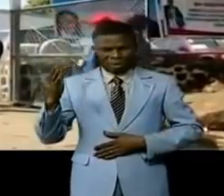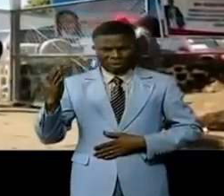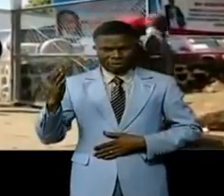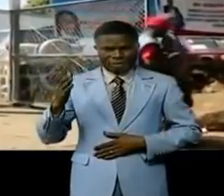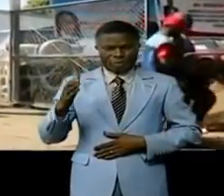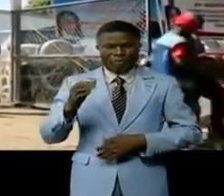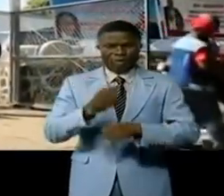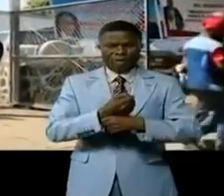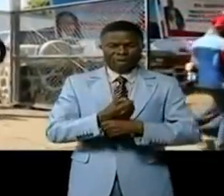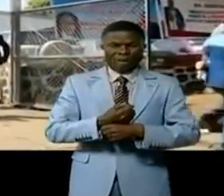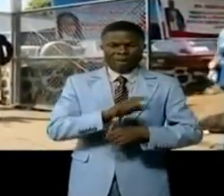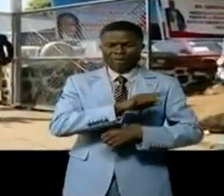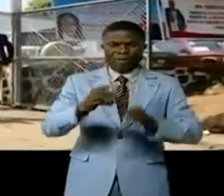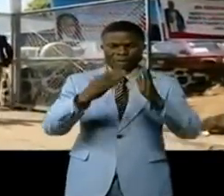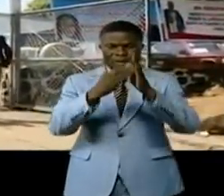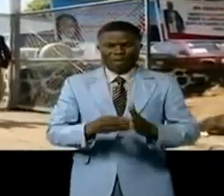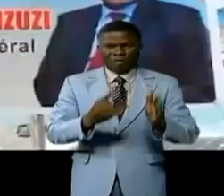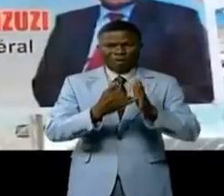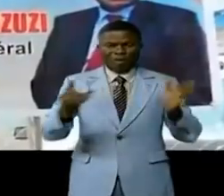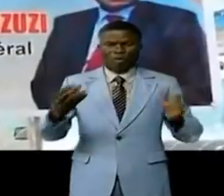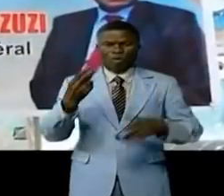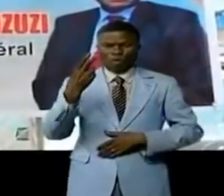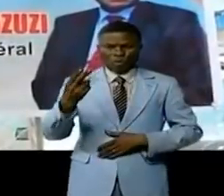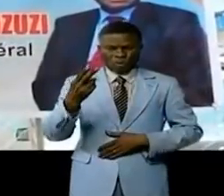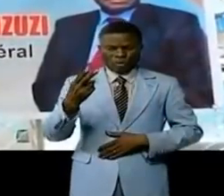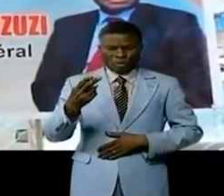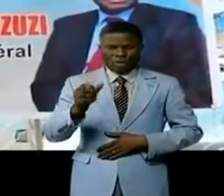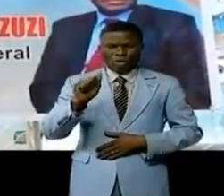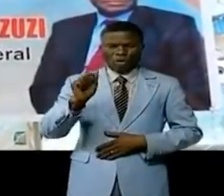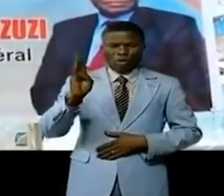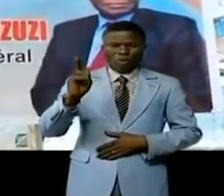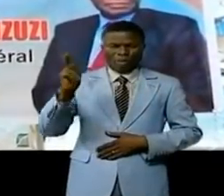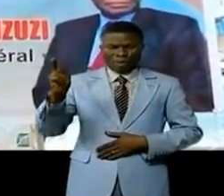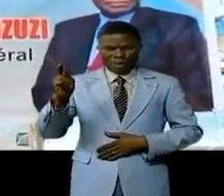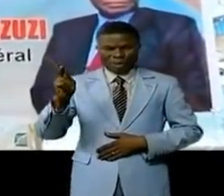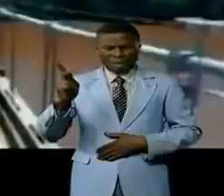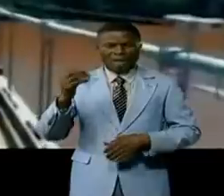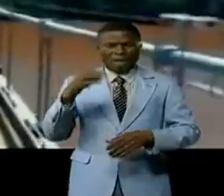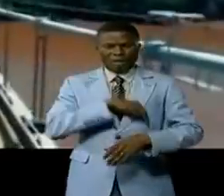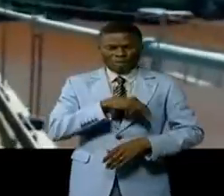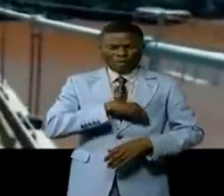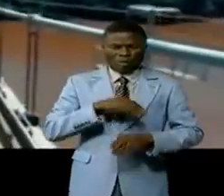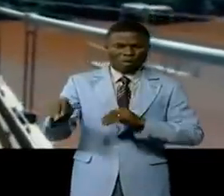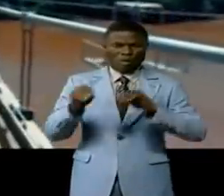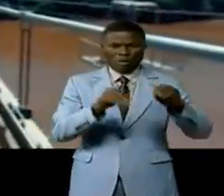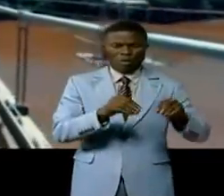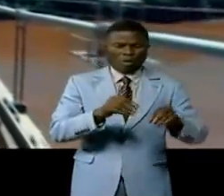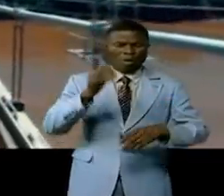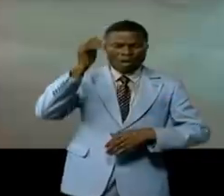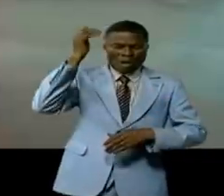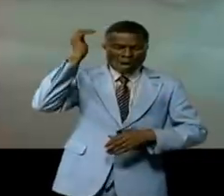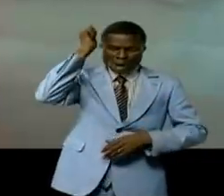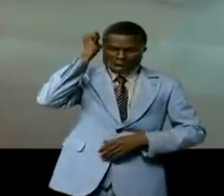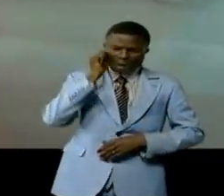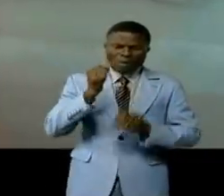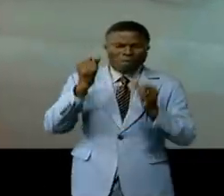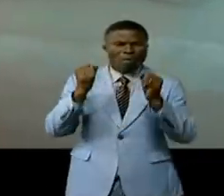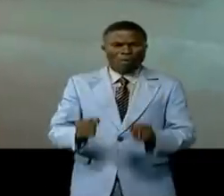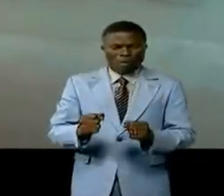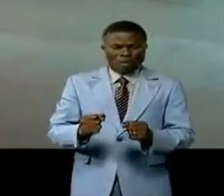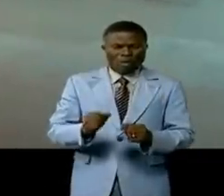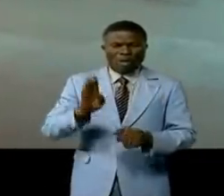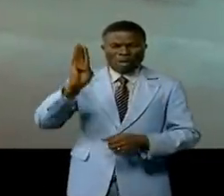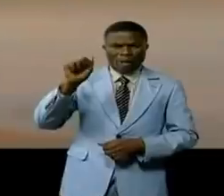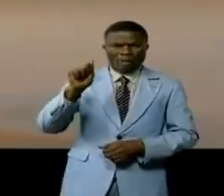en 1972, l'OEBK gère les ponts Maréchal et a pour mission la mise en œuvre du port en eau profonde des Bananas, dont le président